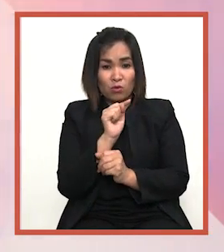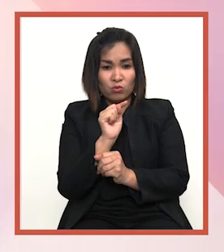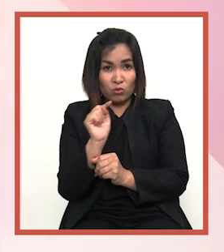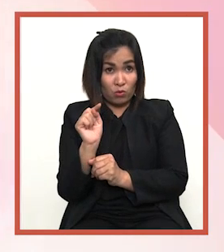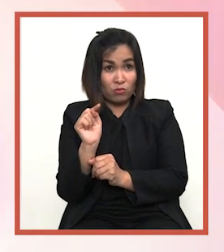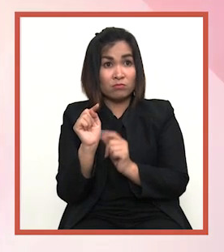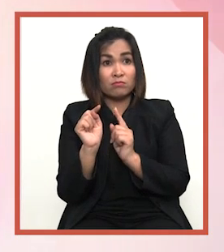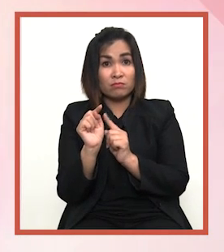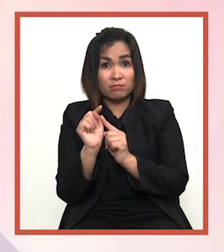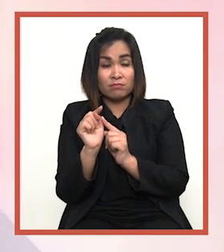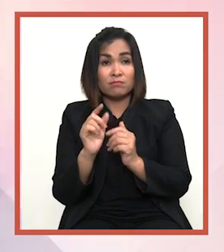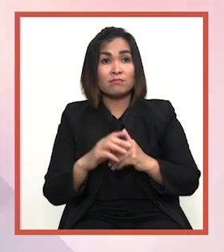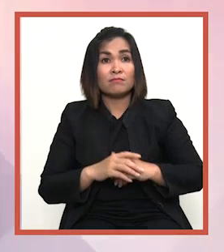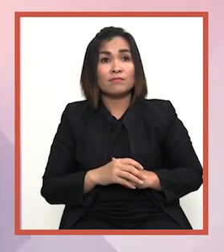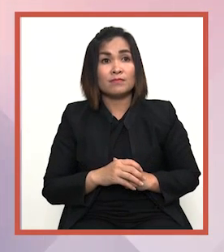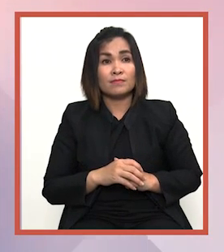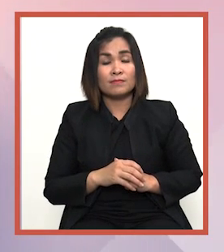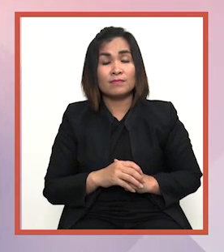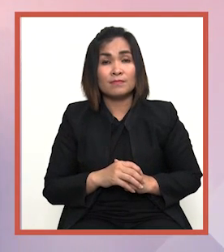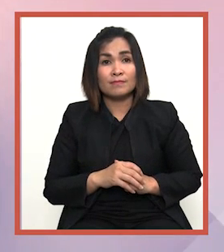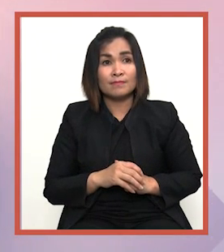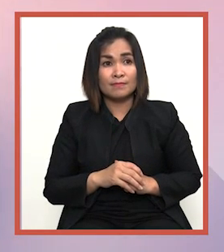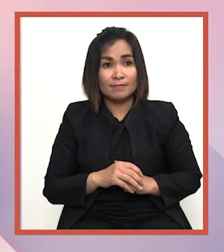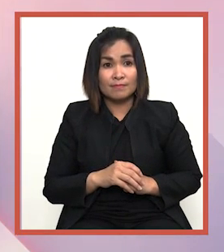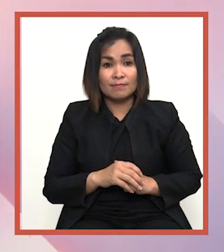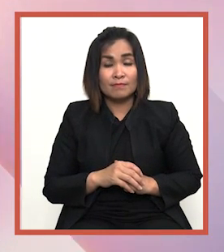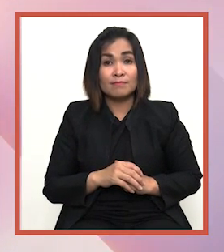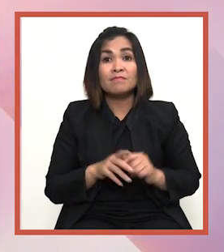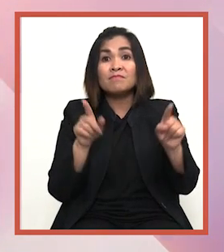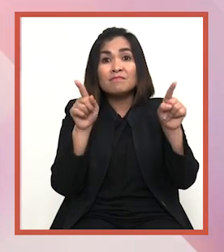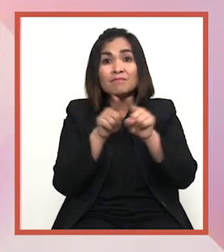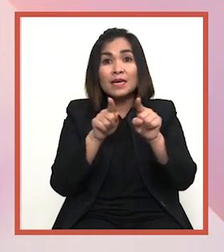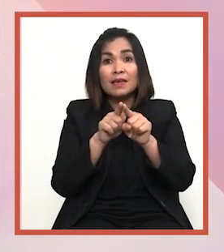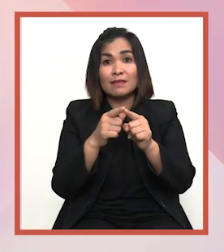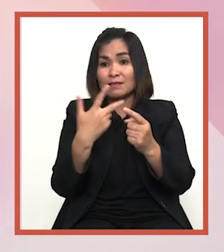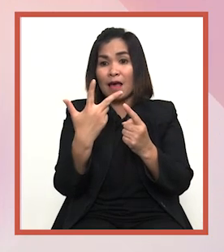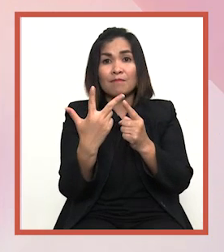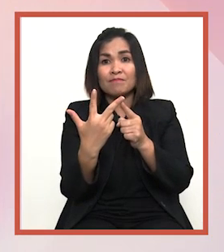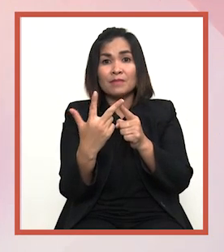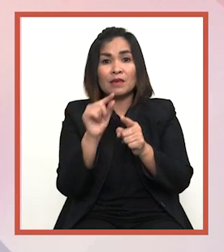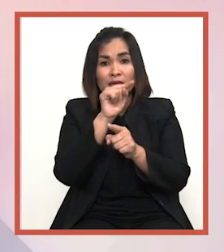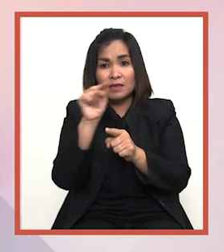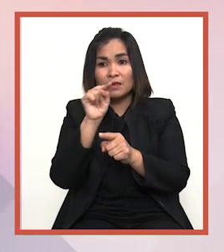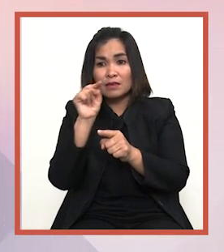งนะครับขีดเดียวเลยนะครับนะเหมือนกันนะครับทั้งแบบงานส